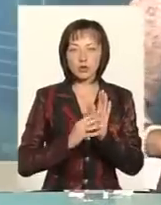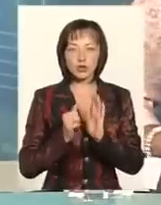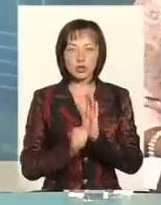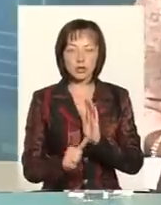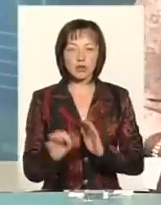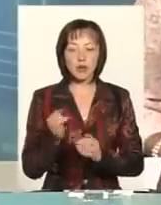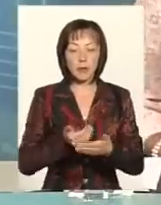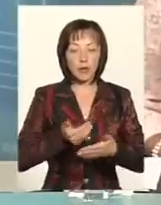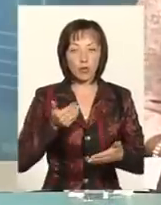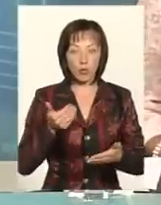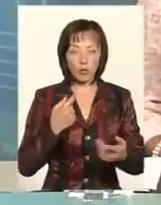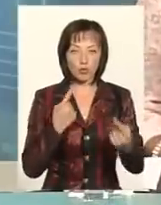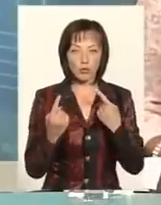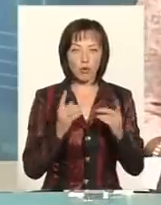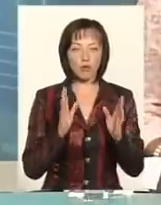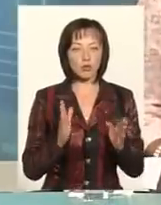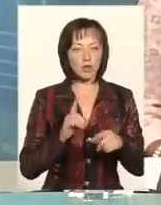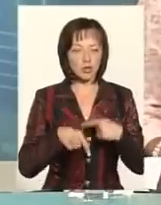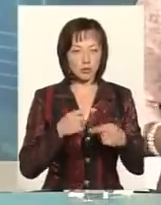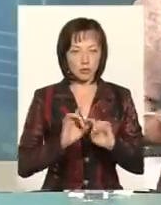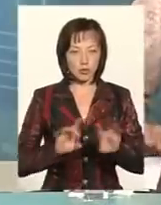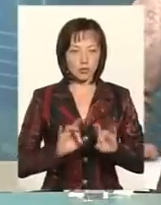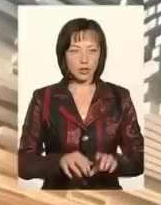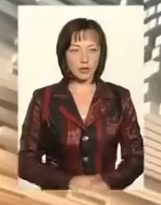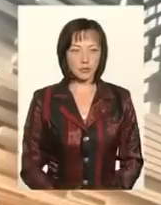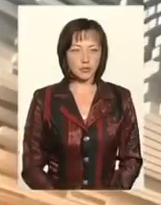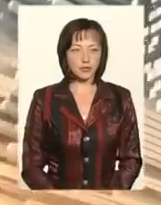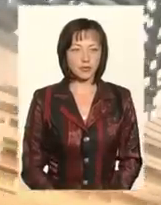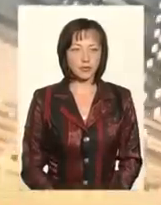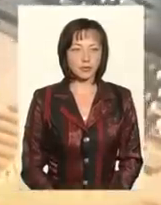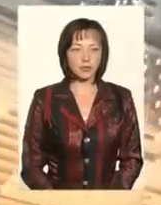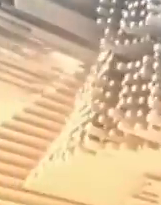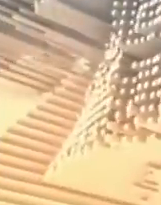А прологом для нашої розмови буде наступний сюжет прошу будь